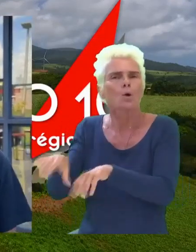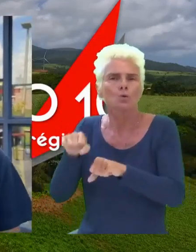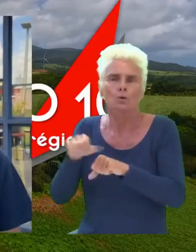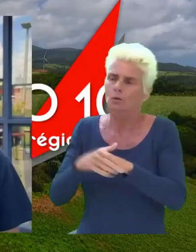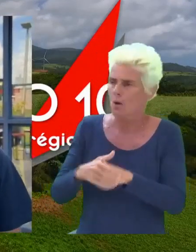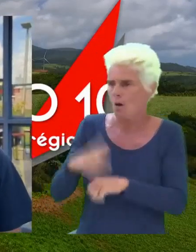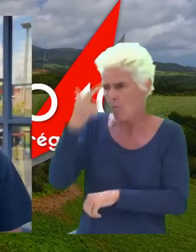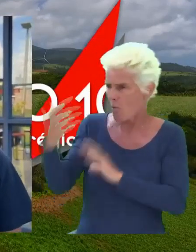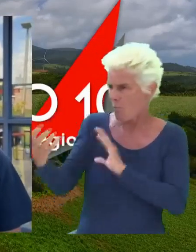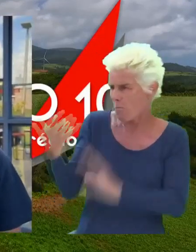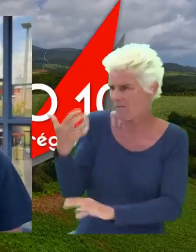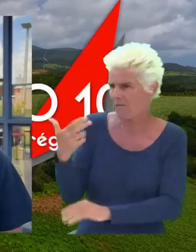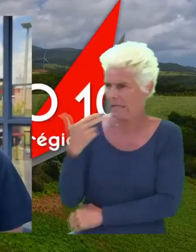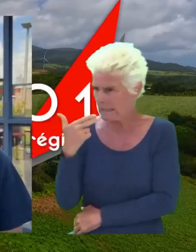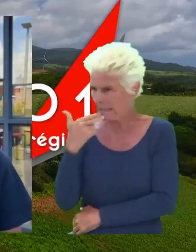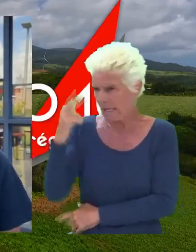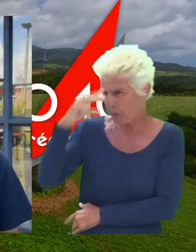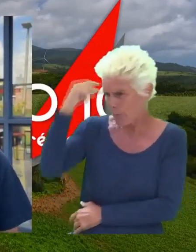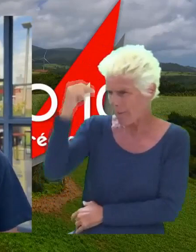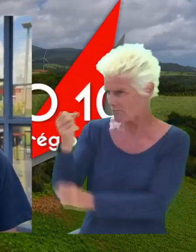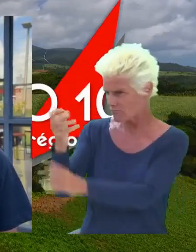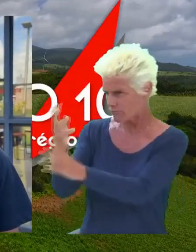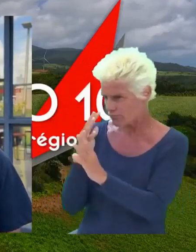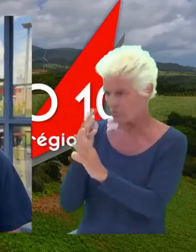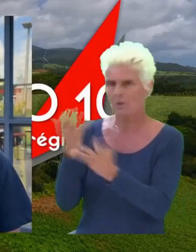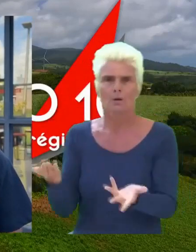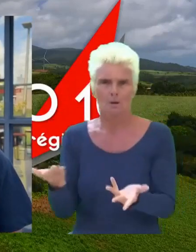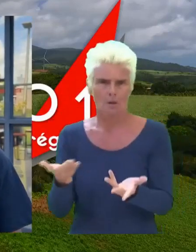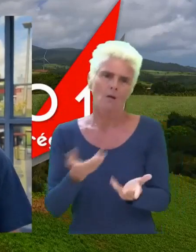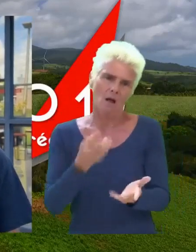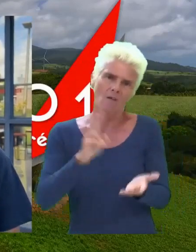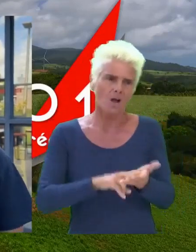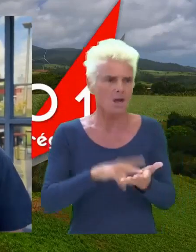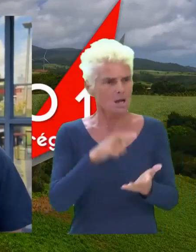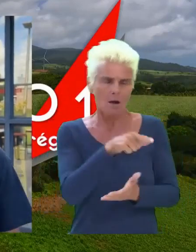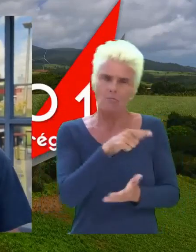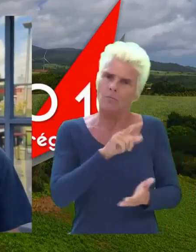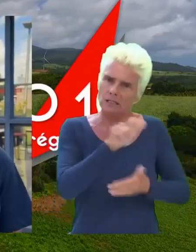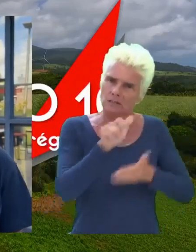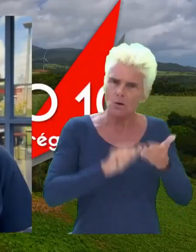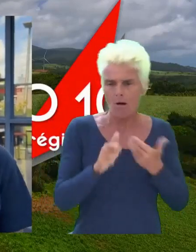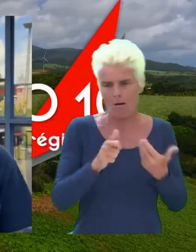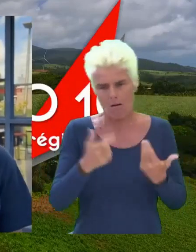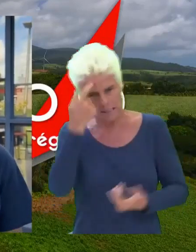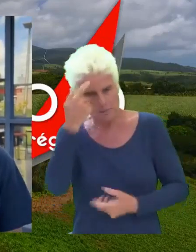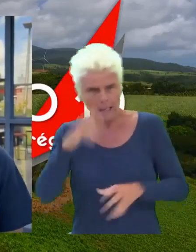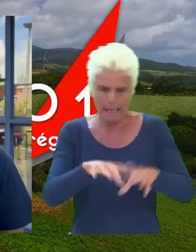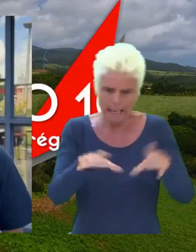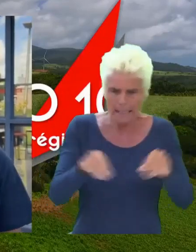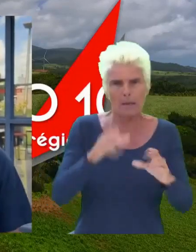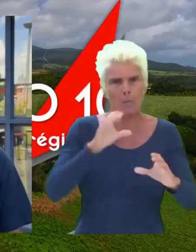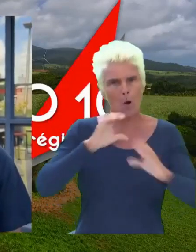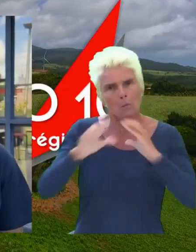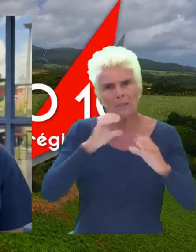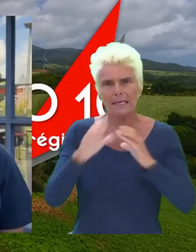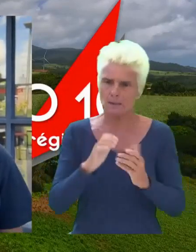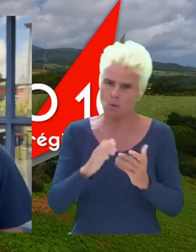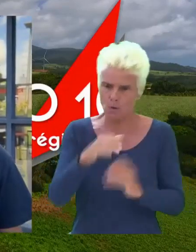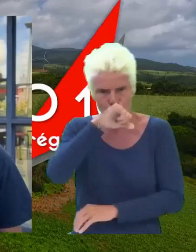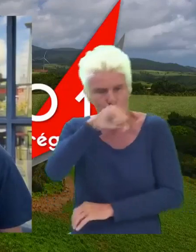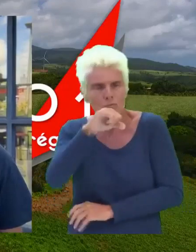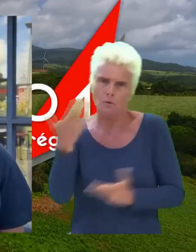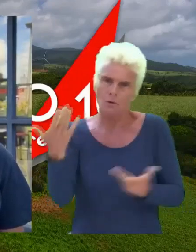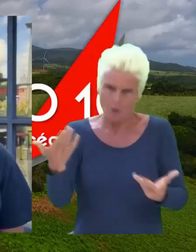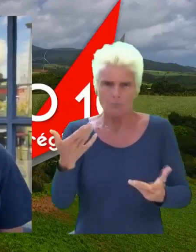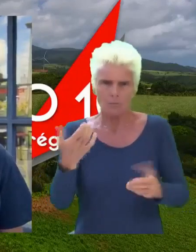humaines des candidats parce que chez Burger King on met vraiment en avant l'esprit d'équipe la communication la passion et ce